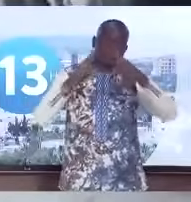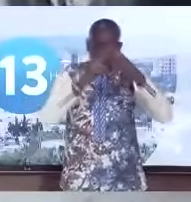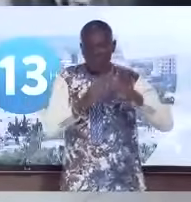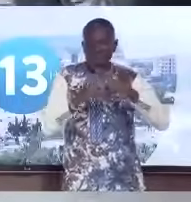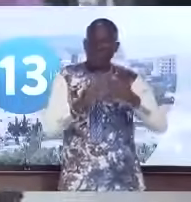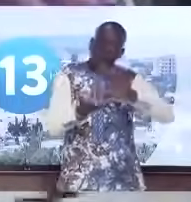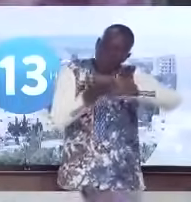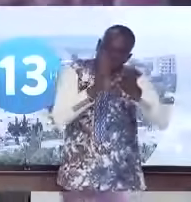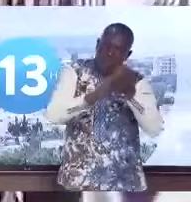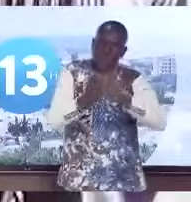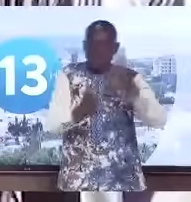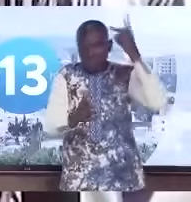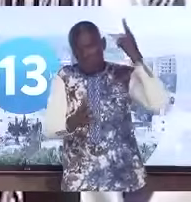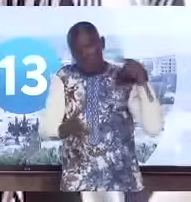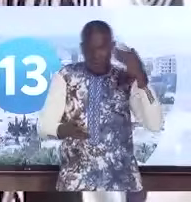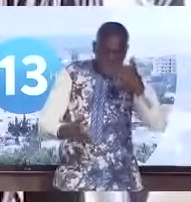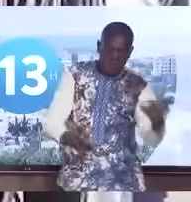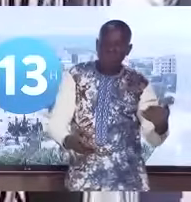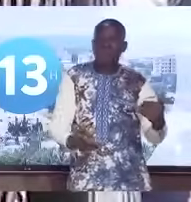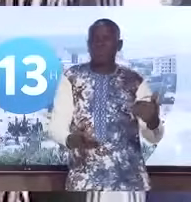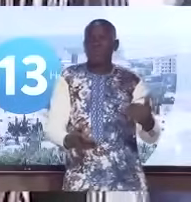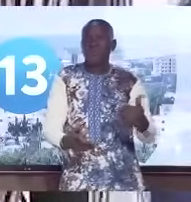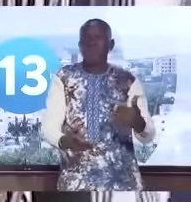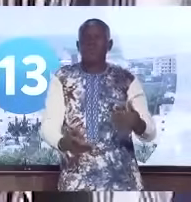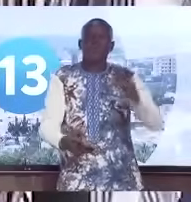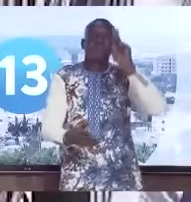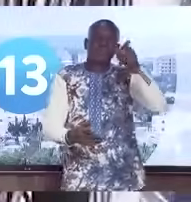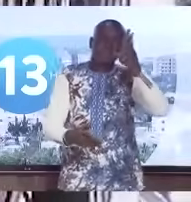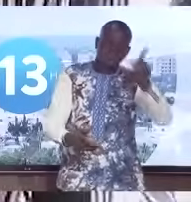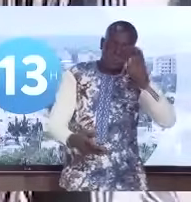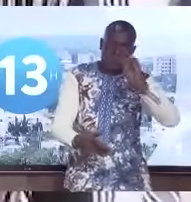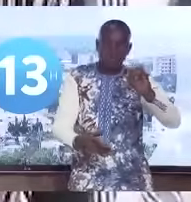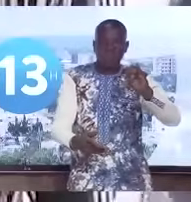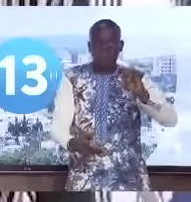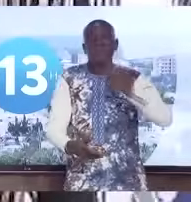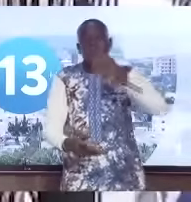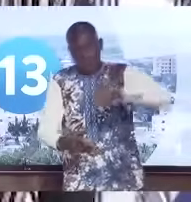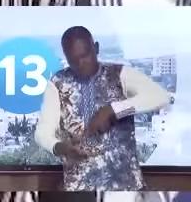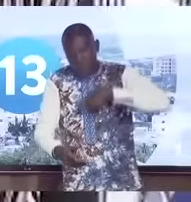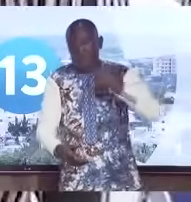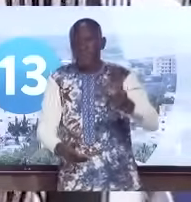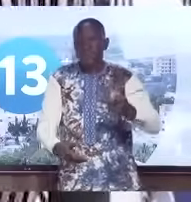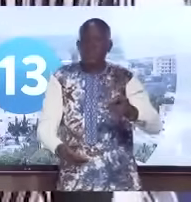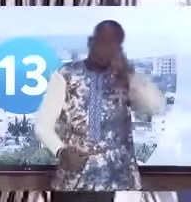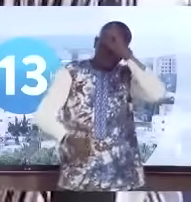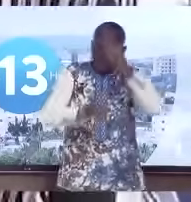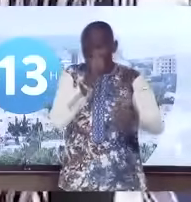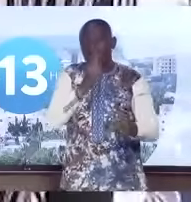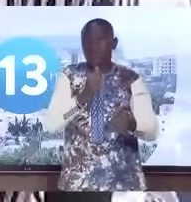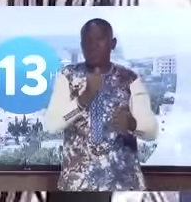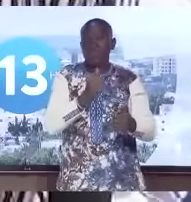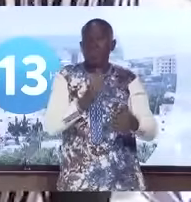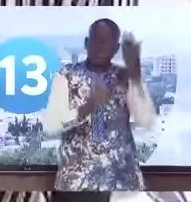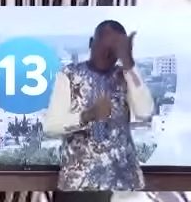apaisées entre parents et enfants. Notamment, les personnes déplacées internes ont été sensibilisées. Et en plus même de la tranche